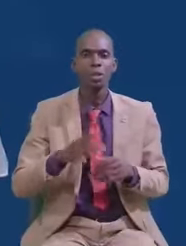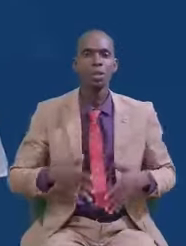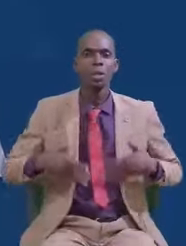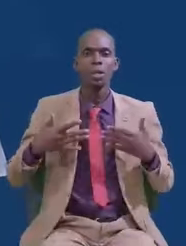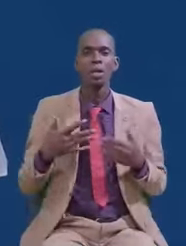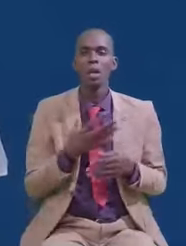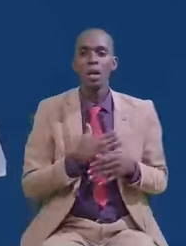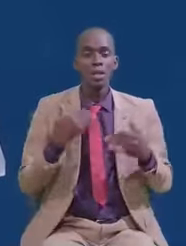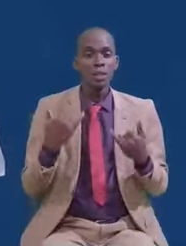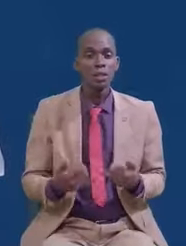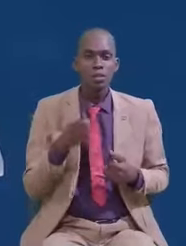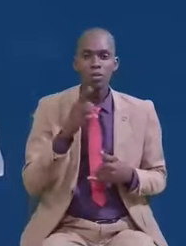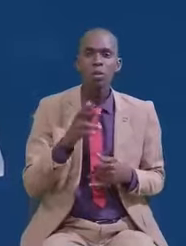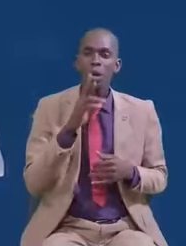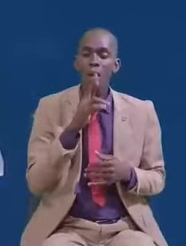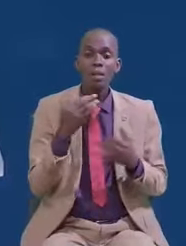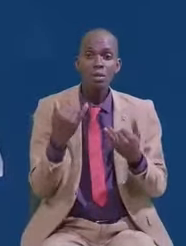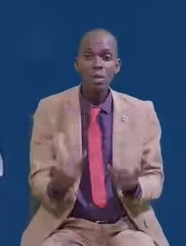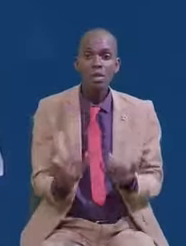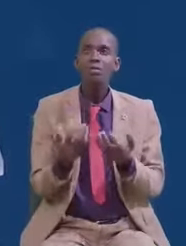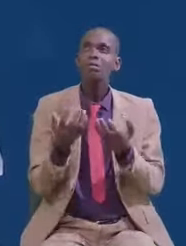Maintenant, tu es désirable au ciel.